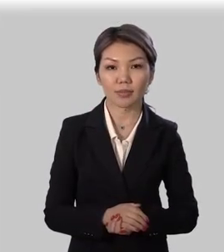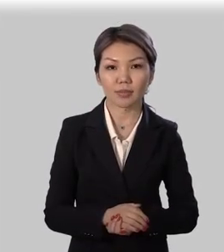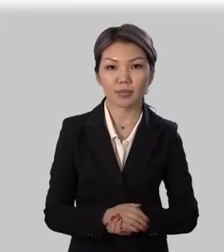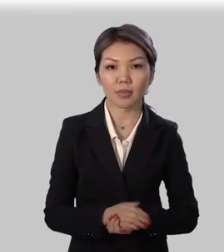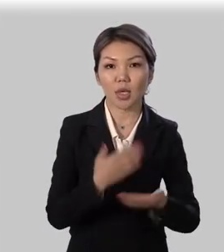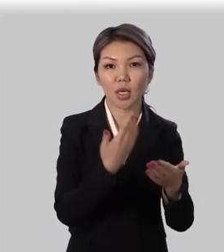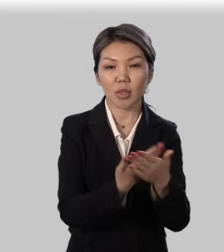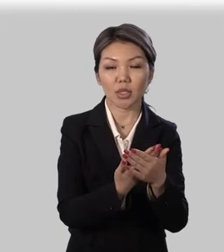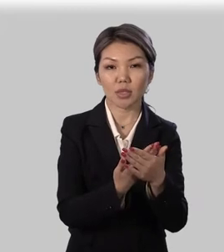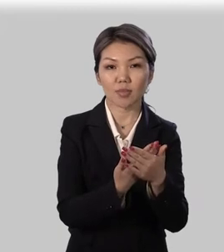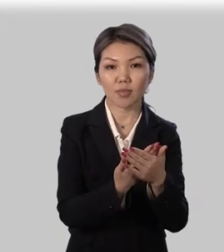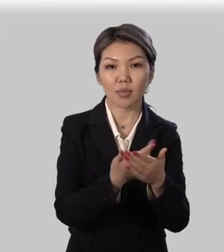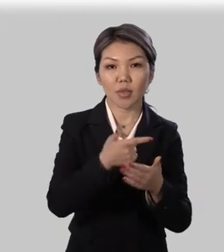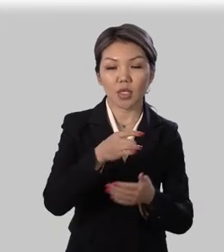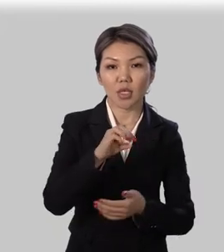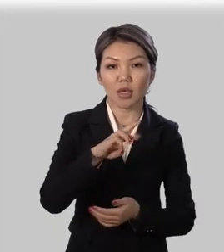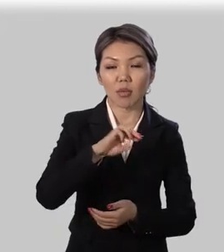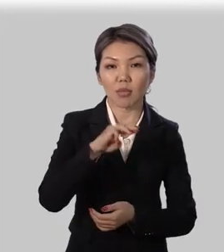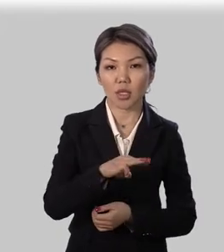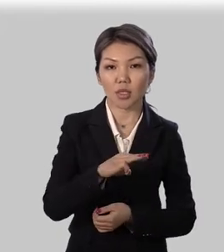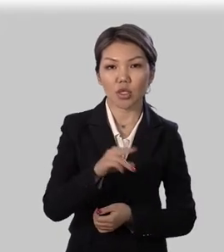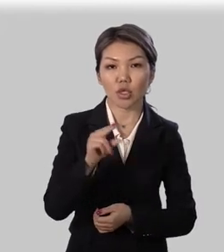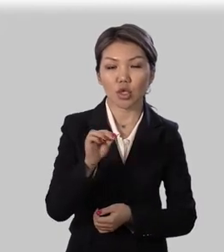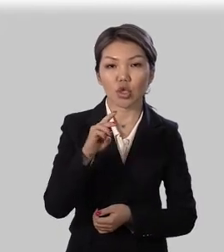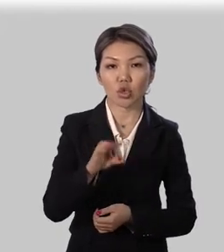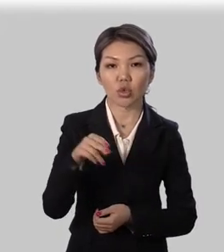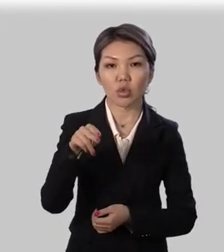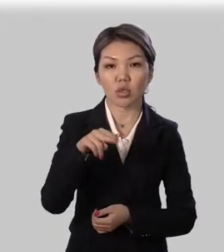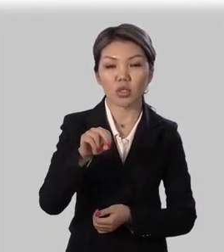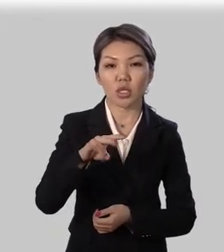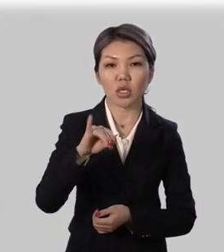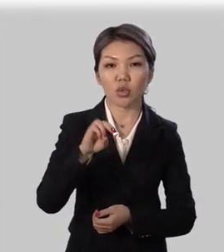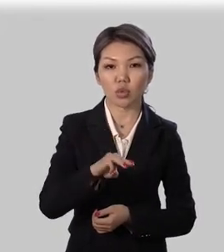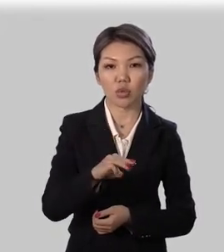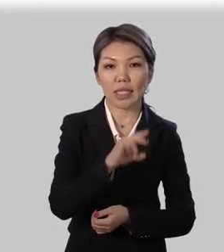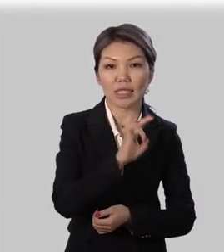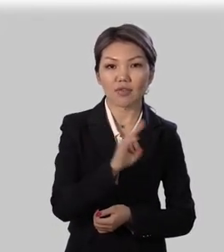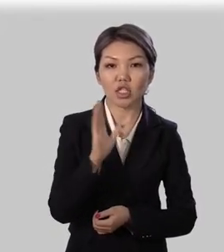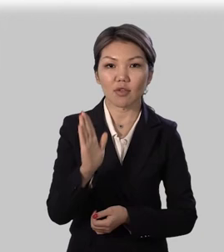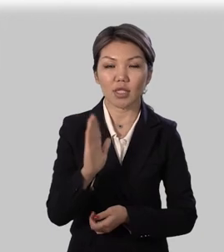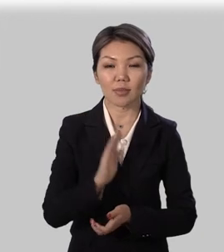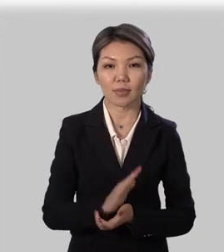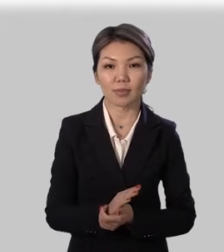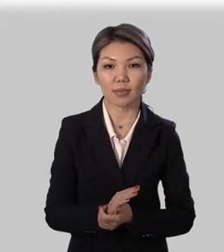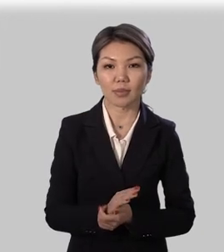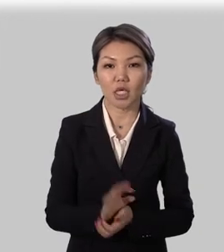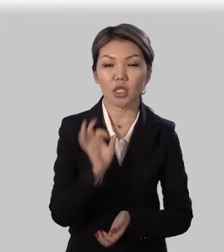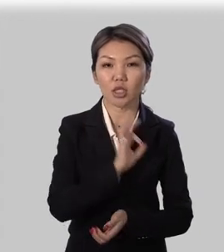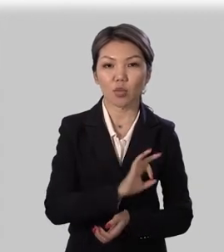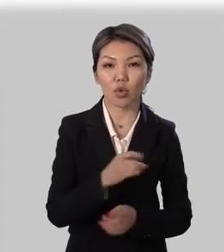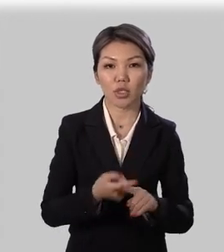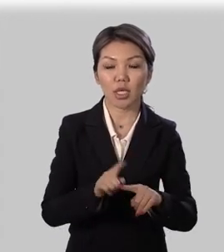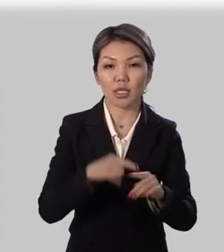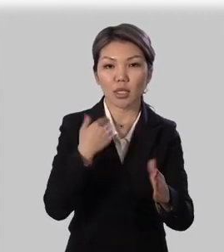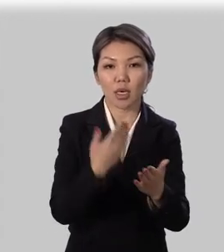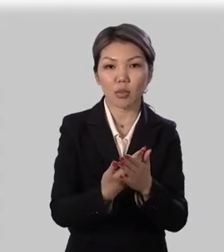образец гремят что делают несовершенный вид используя